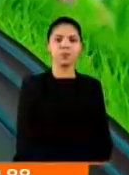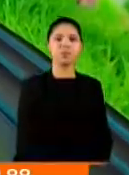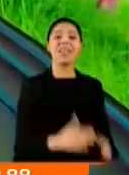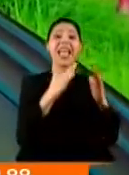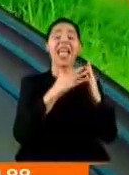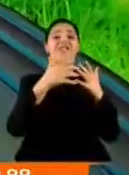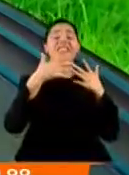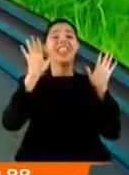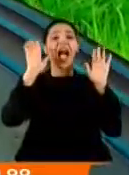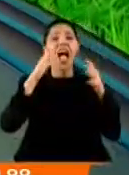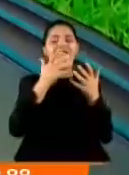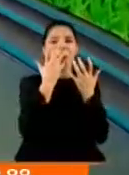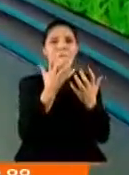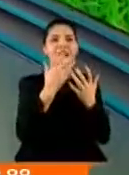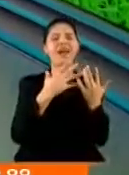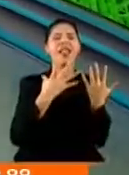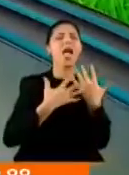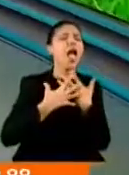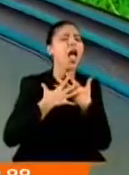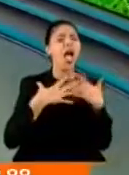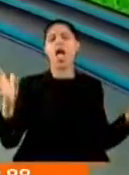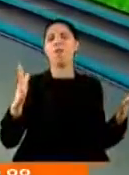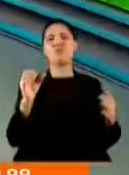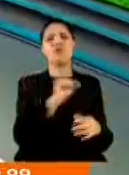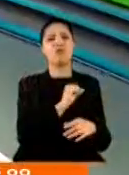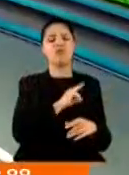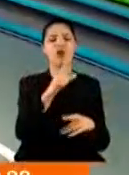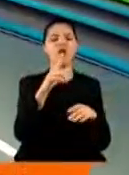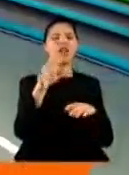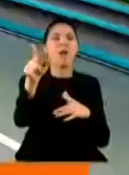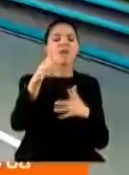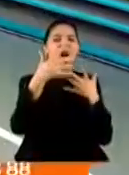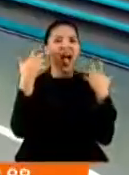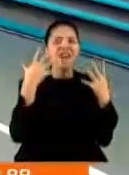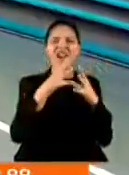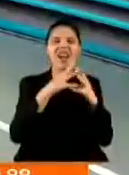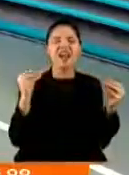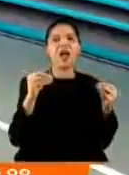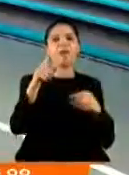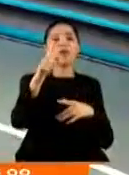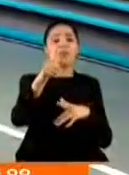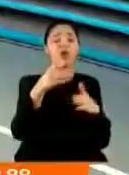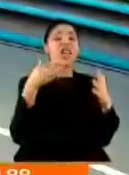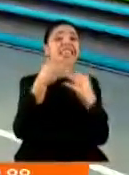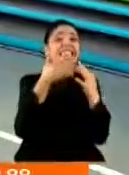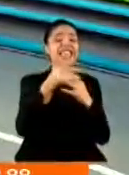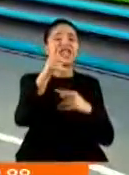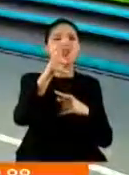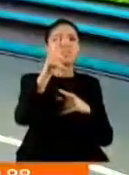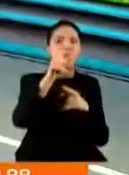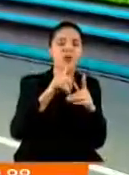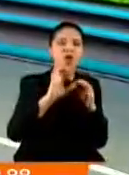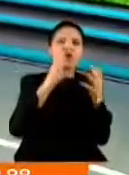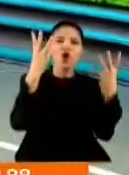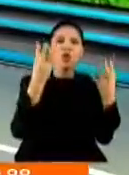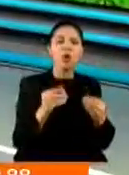o evde hayvan besleyenlerin en büyük korkularından biri Diren yakın dostlarının kaybolması hayvan sever bir girişimci bu Korkuyu bir nebze